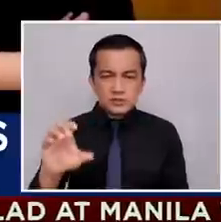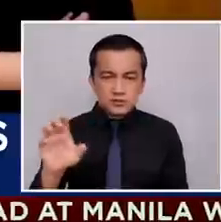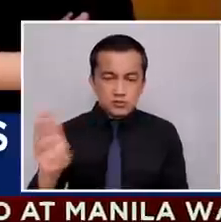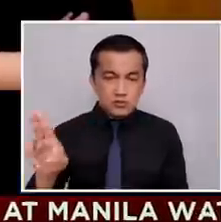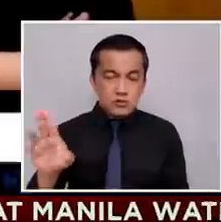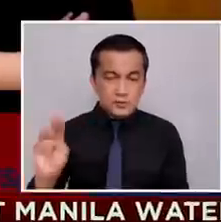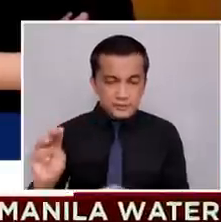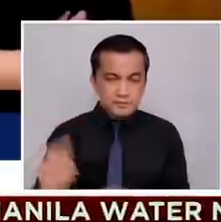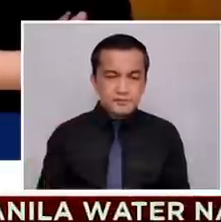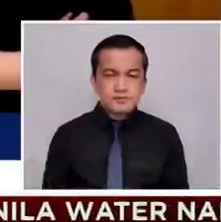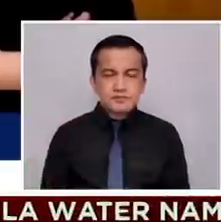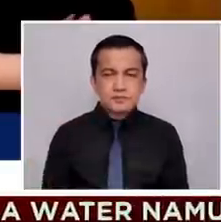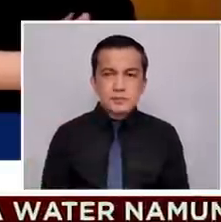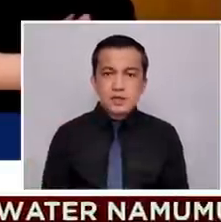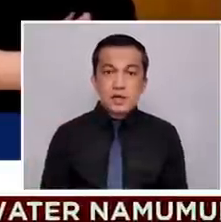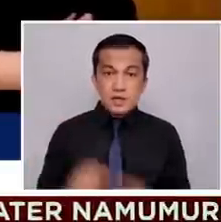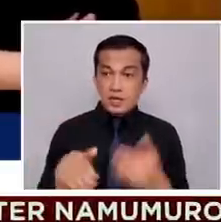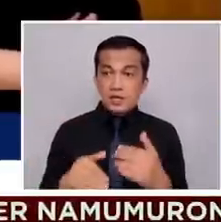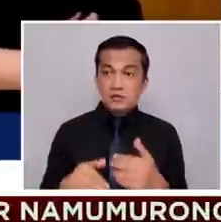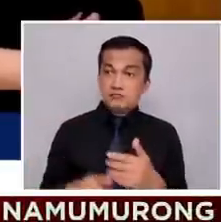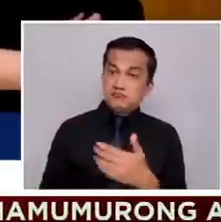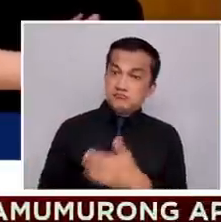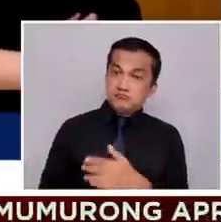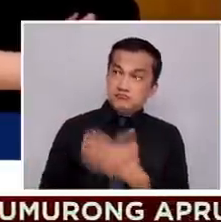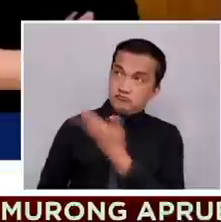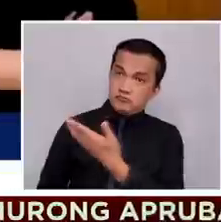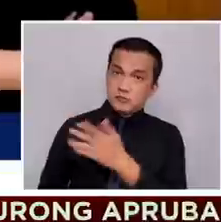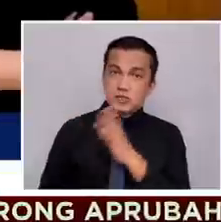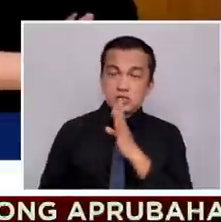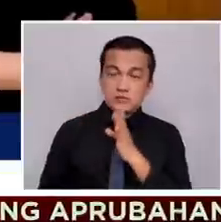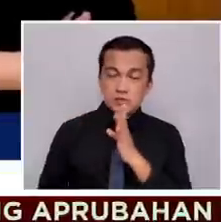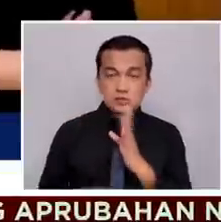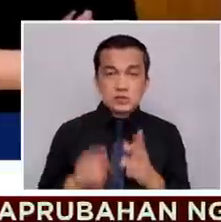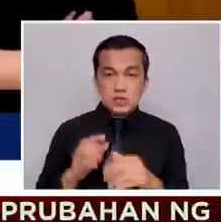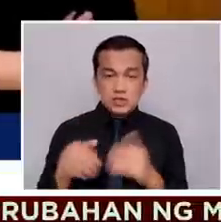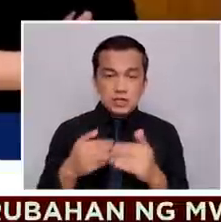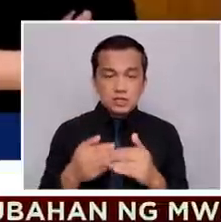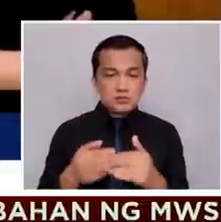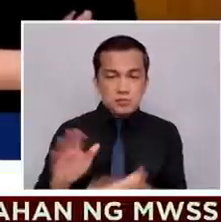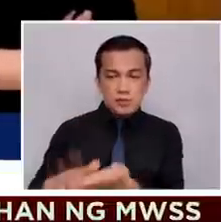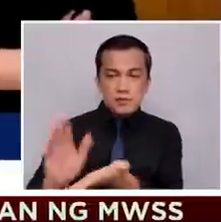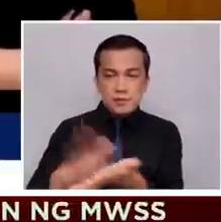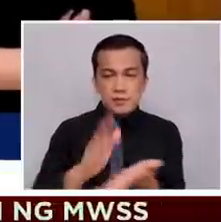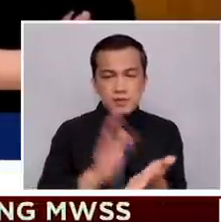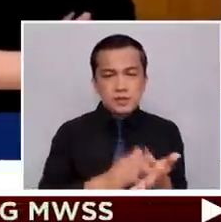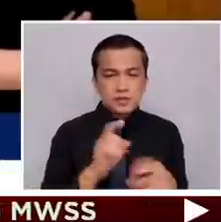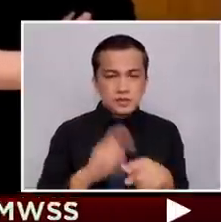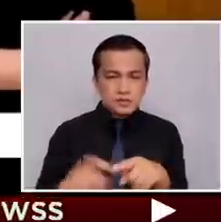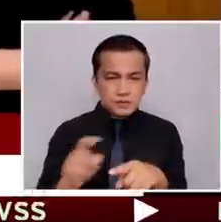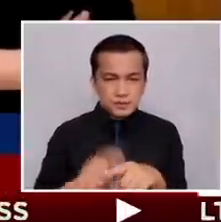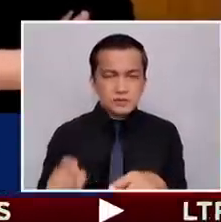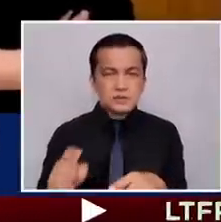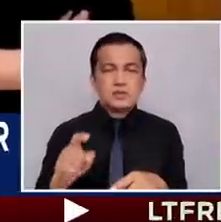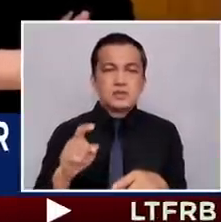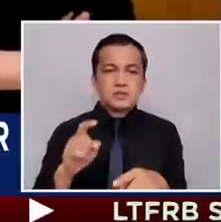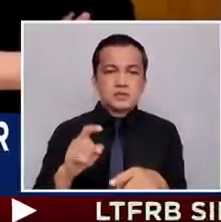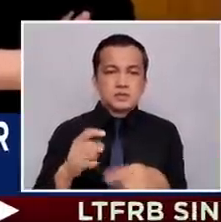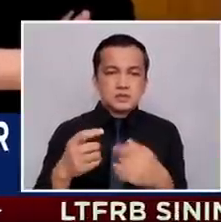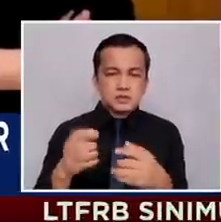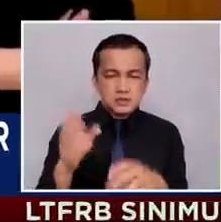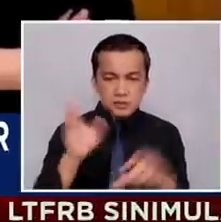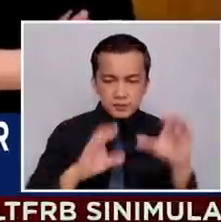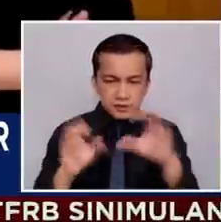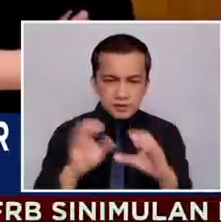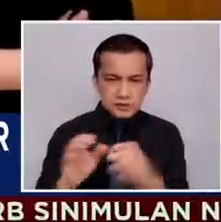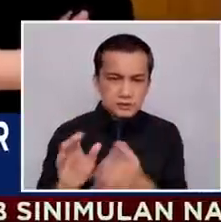ng pressure tumataas eh. Pati mga cost of electricity, yung mga chemicals ng mga concessionaires to